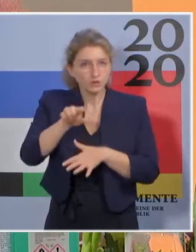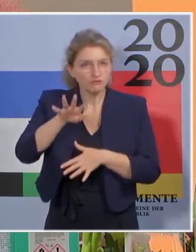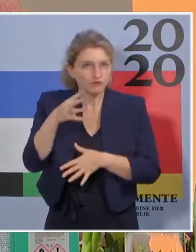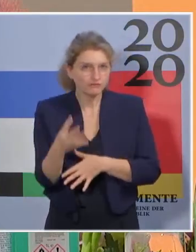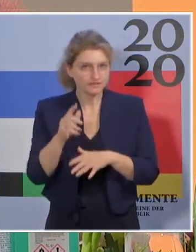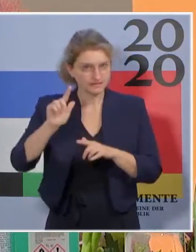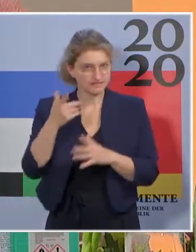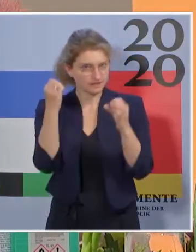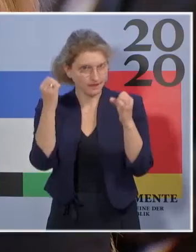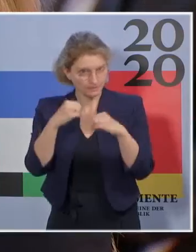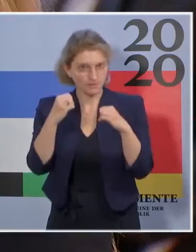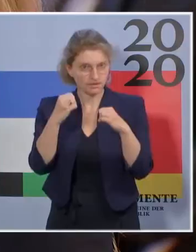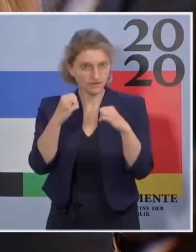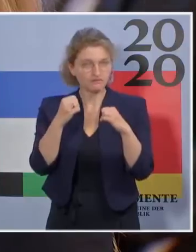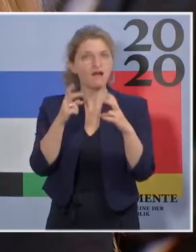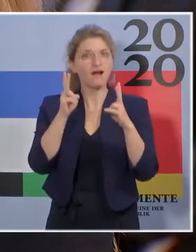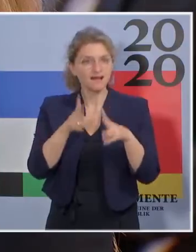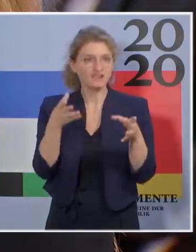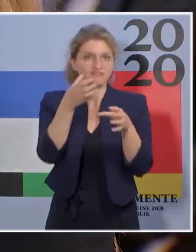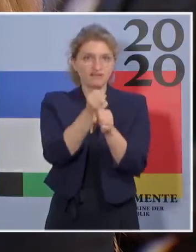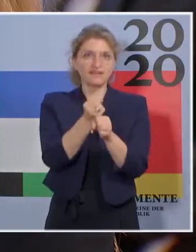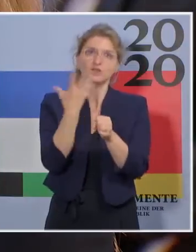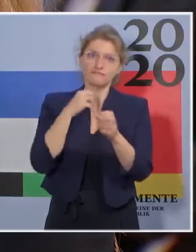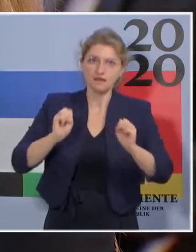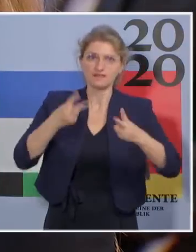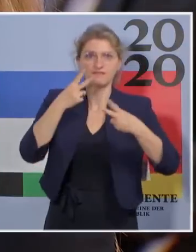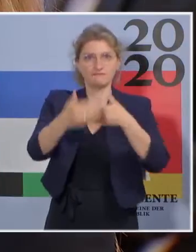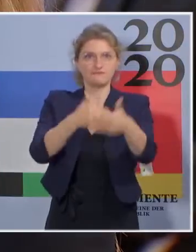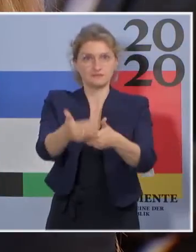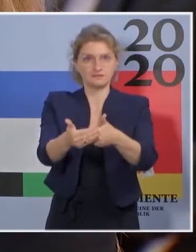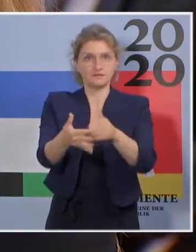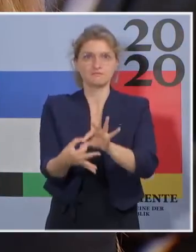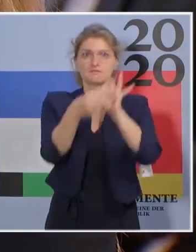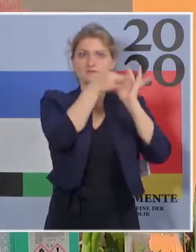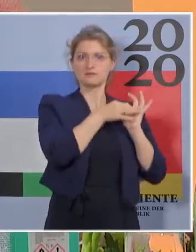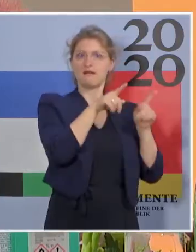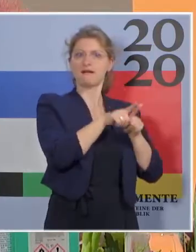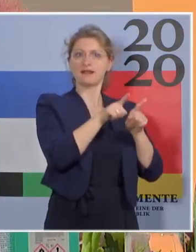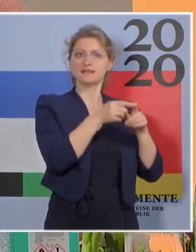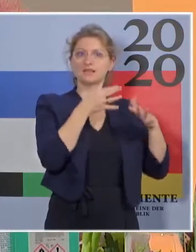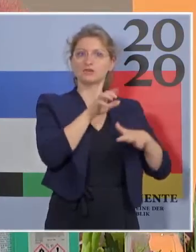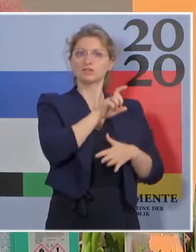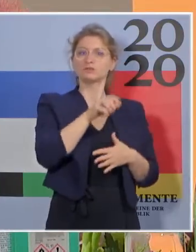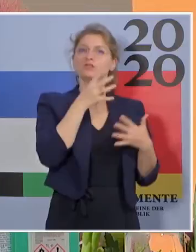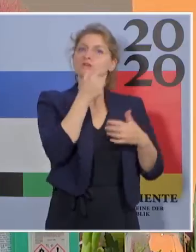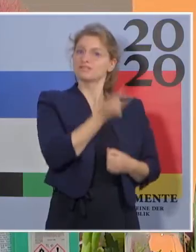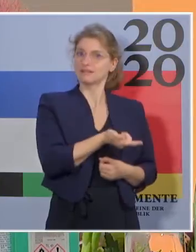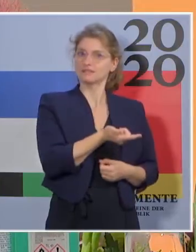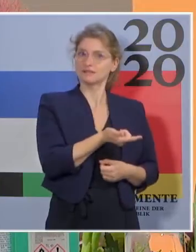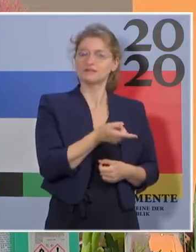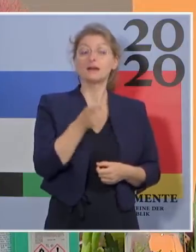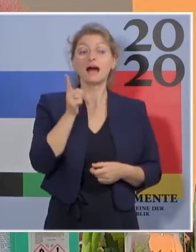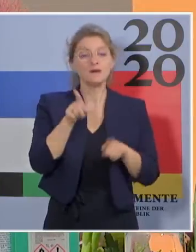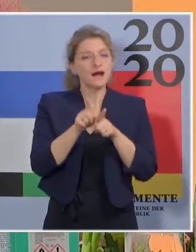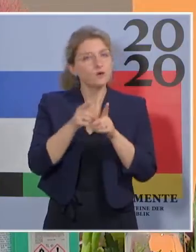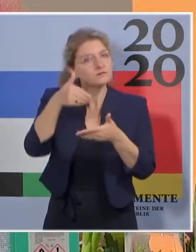Fassung aus dem Jahr 1929 auch wieder in Kraft gesetzt werden. Unsere Verfassung galt es aber auch